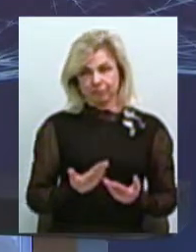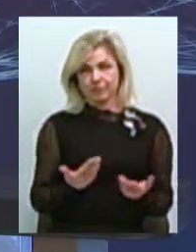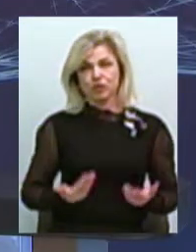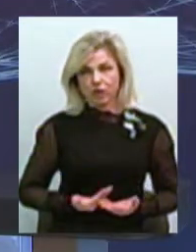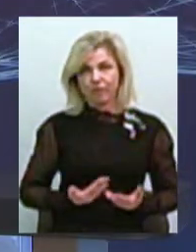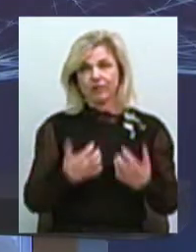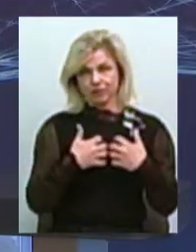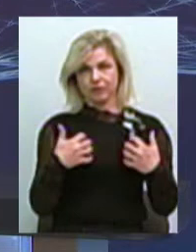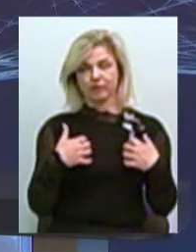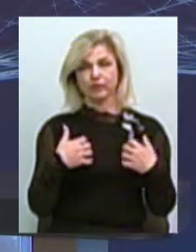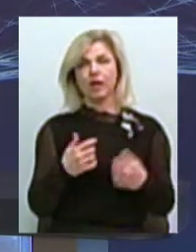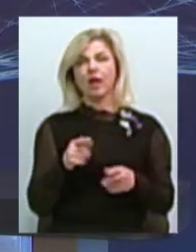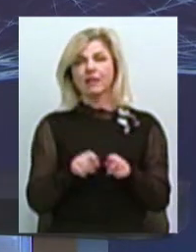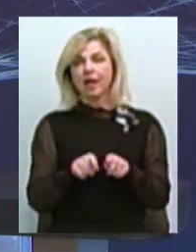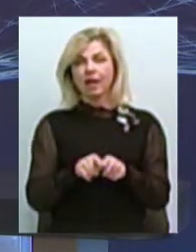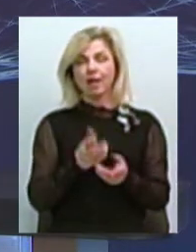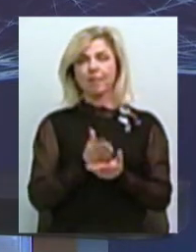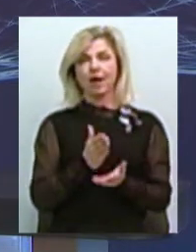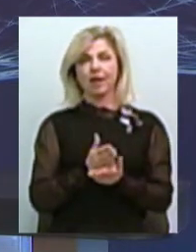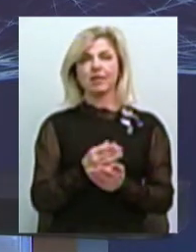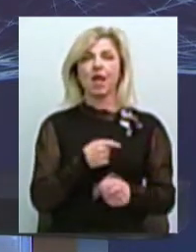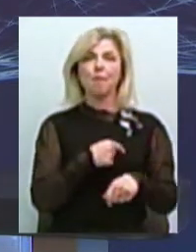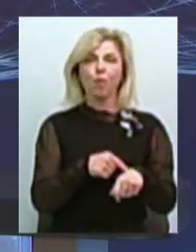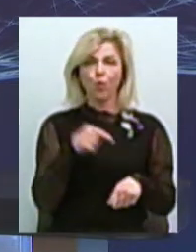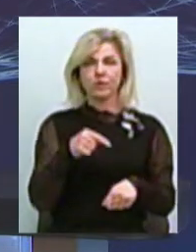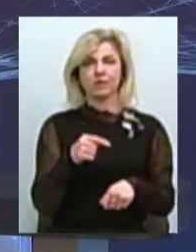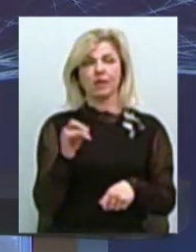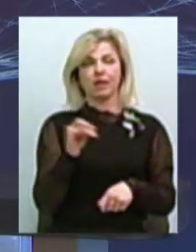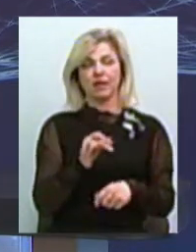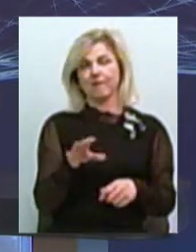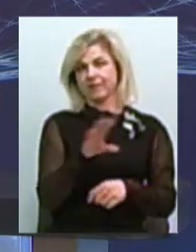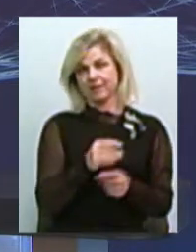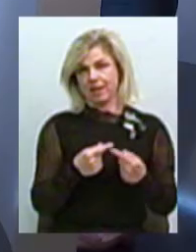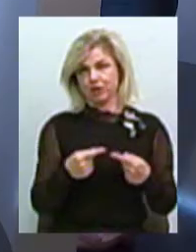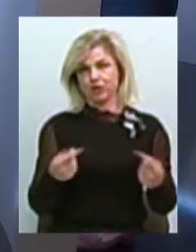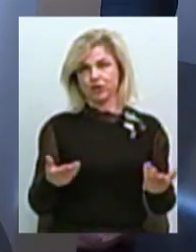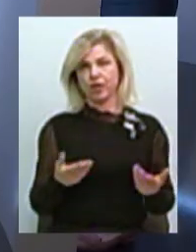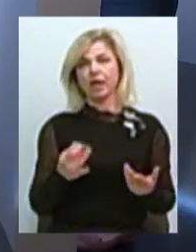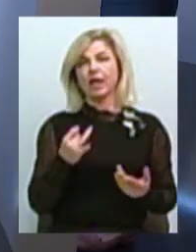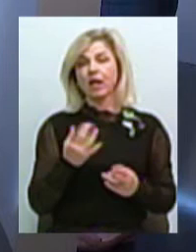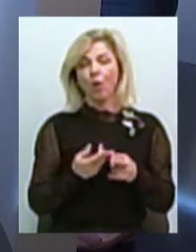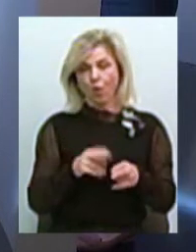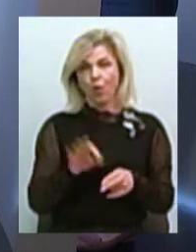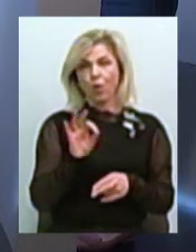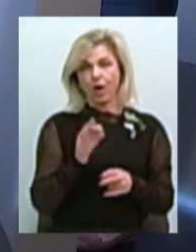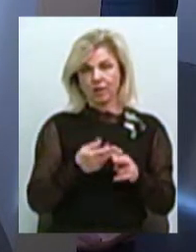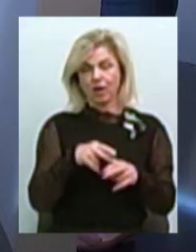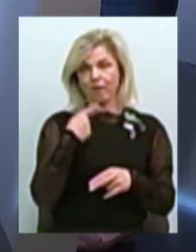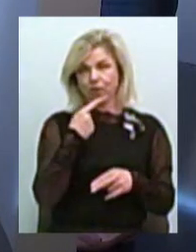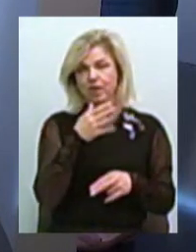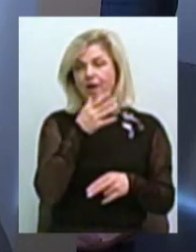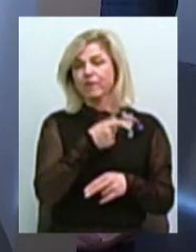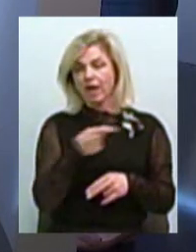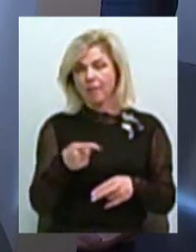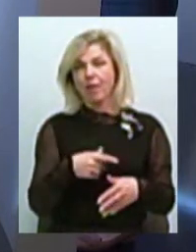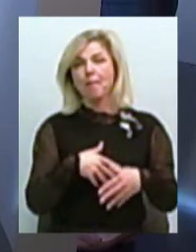має такі ж самі емоції, відчуття і все інше. Так, звичайно. Саме про це ми й говорили протягом самого маршу.